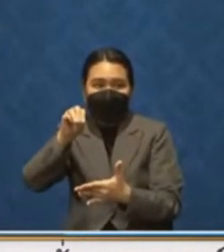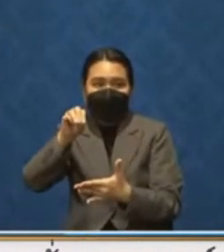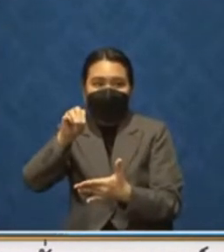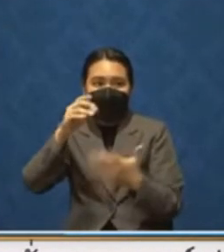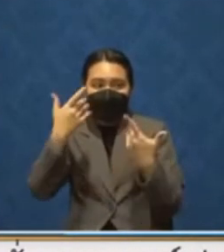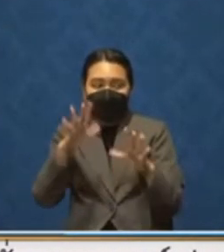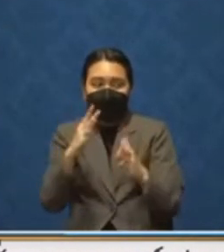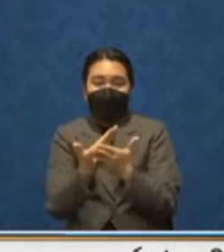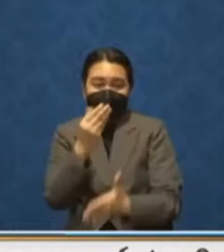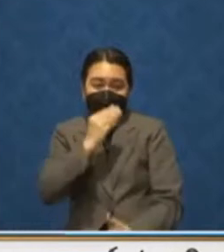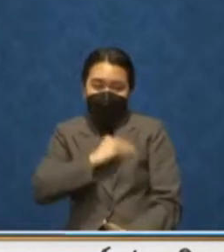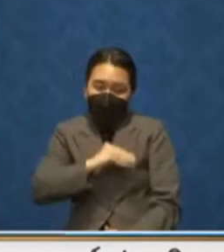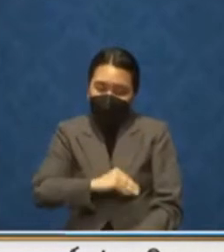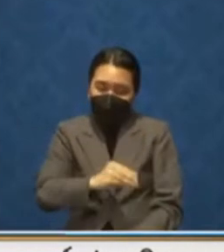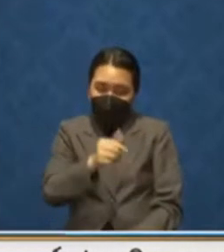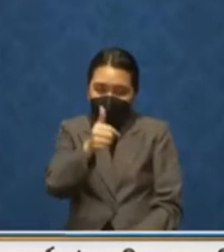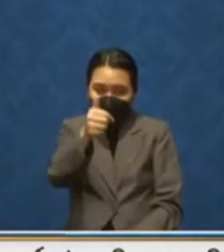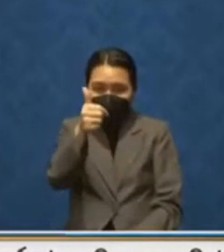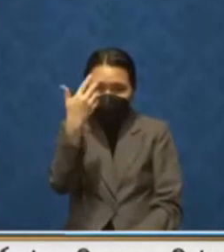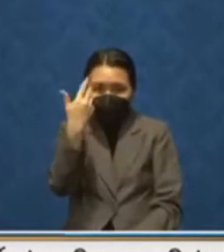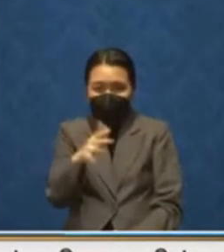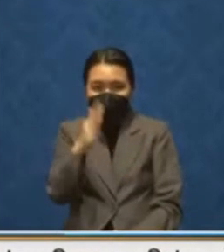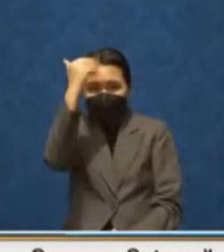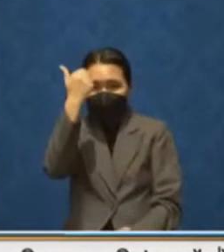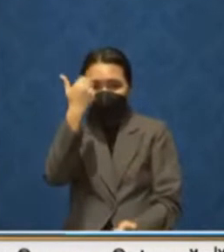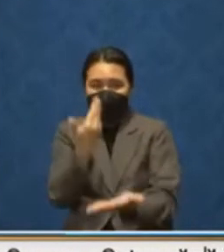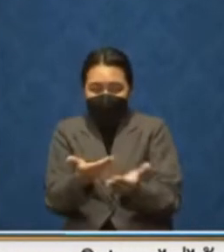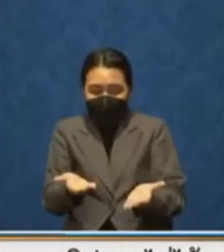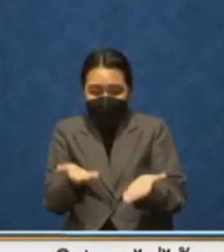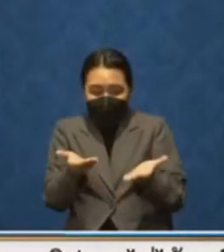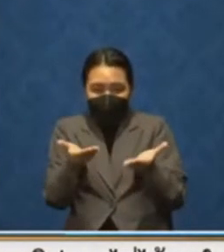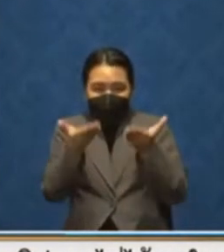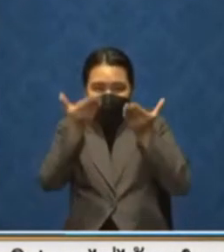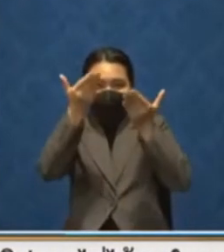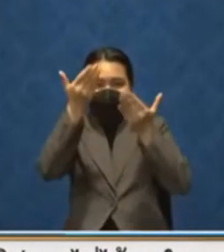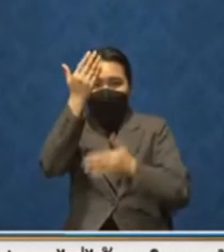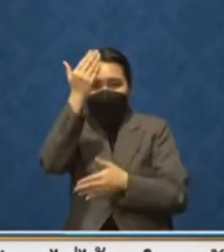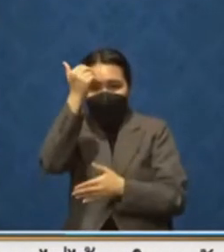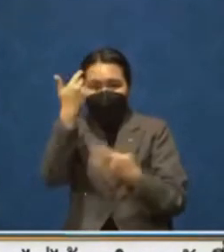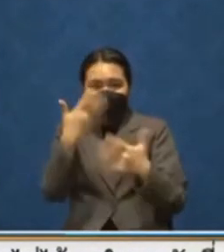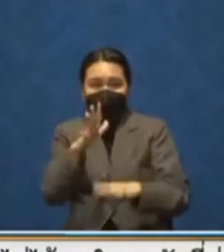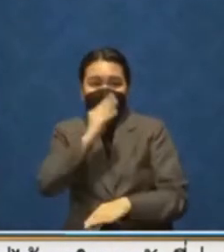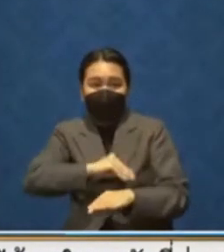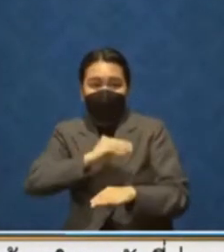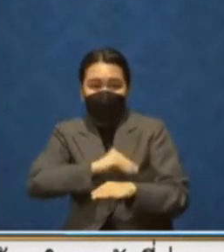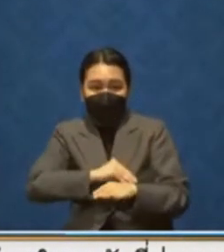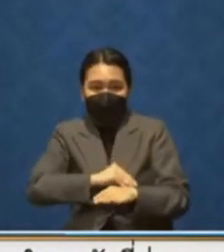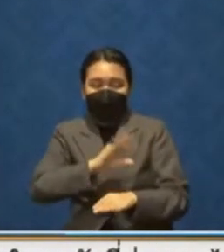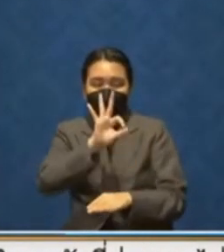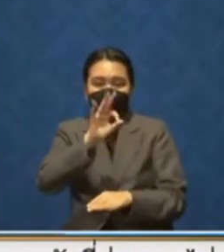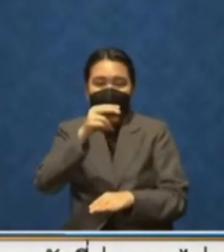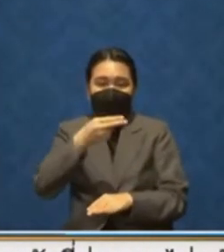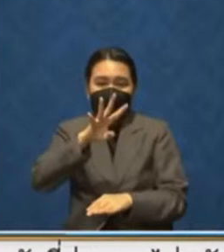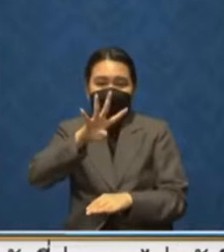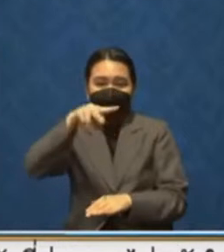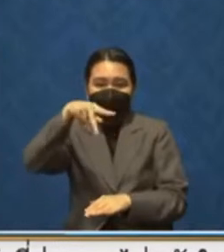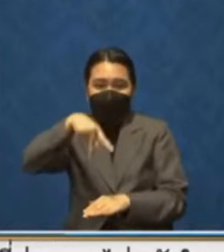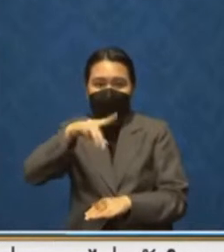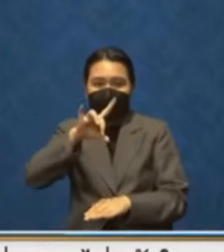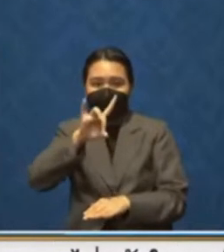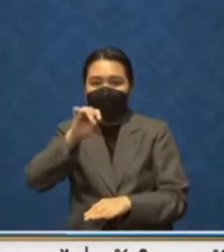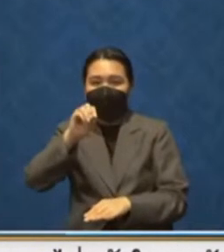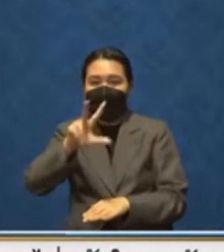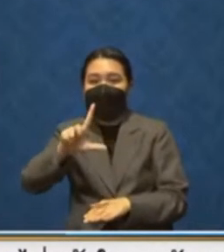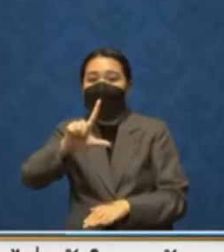ขนาดนั้นน่ะแล้วทำไมต้องไปปล่อย100ตัวเพราะปล่อยลอยตัวปูจำไรขึ้นไป94000 08 13ล้าน